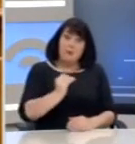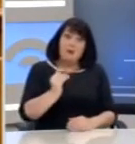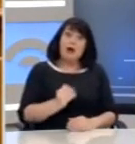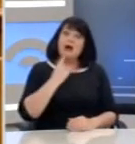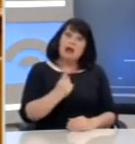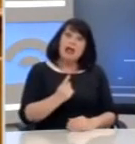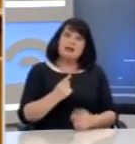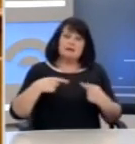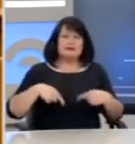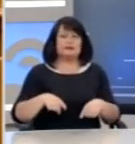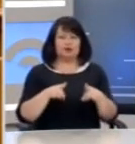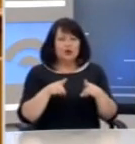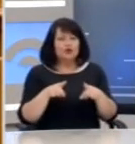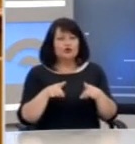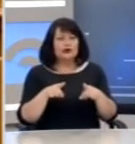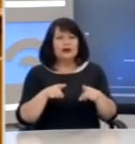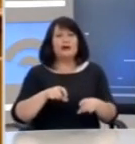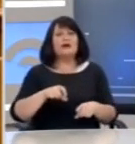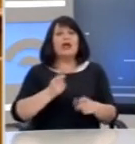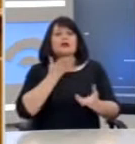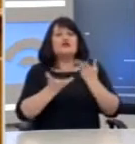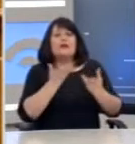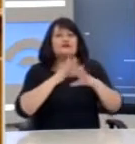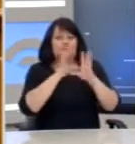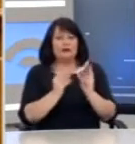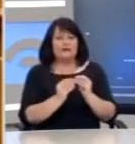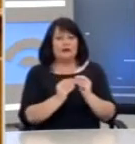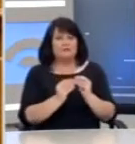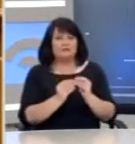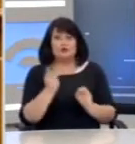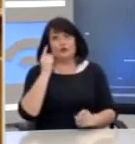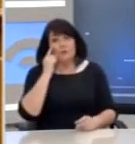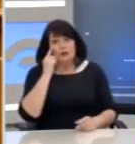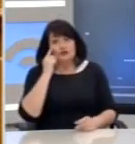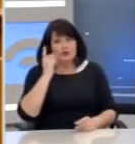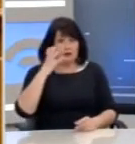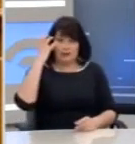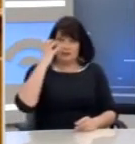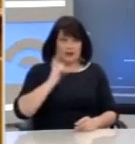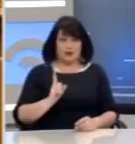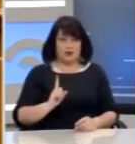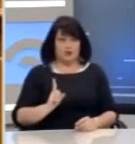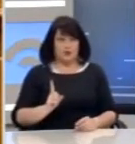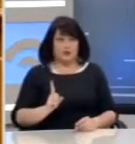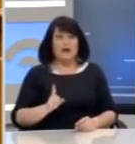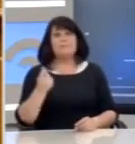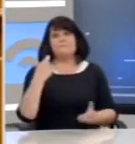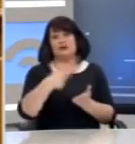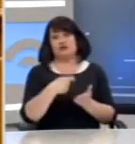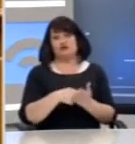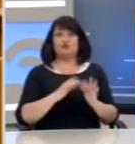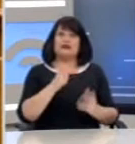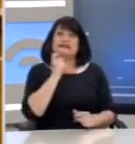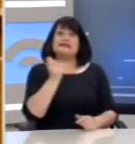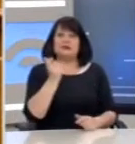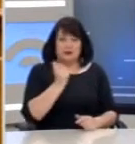μειώνοντας ταυτόχρονα και τις πρωτογενείς δαπάνες. Πιστεύω δεν αναφέρεται στο στους μισθούς ή τις